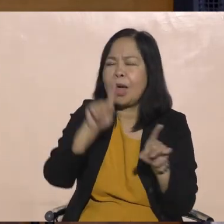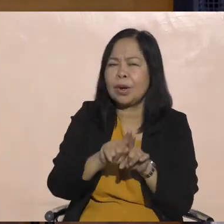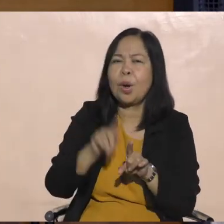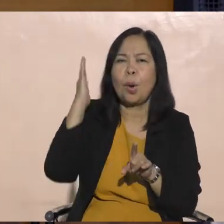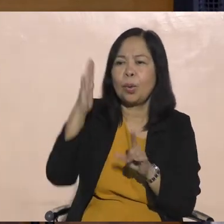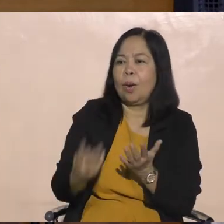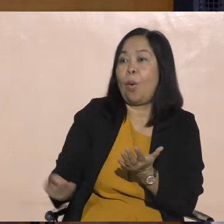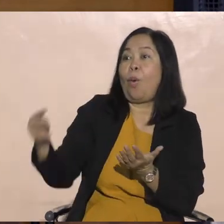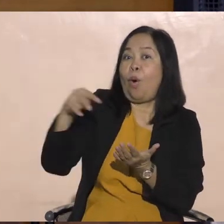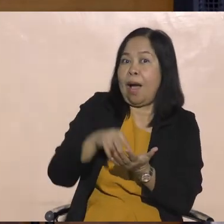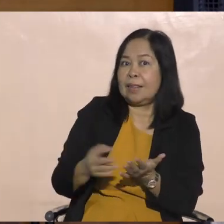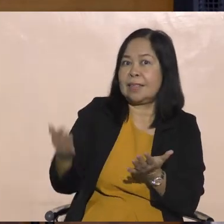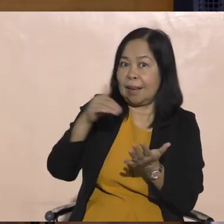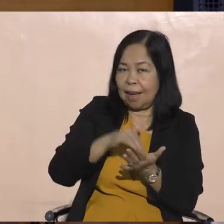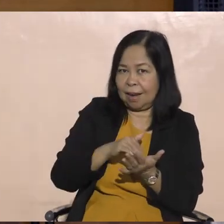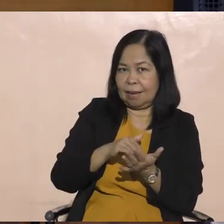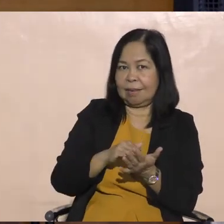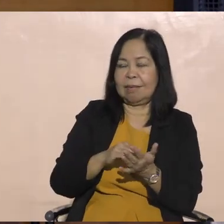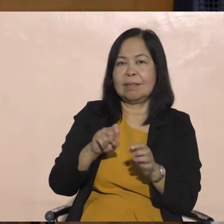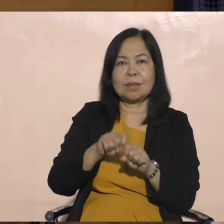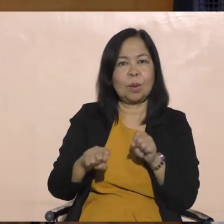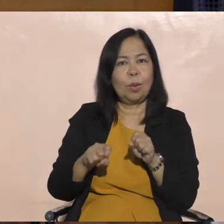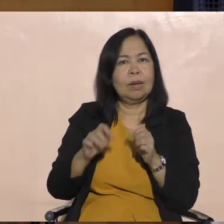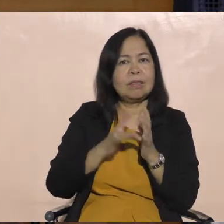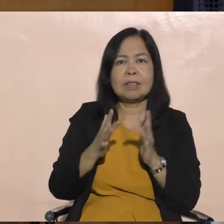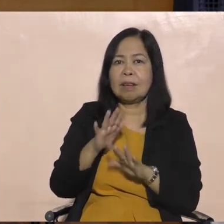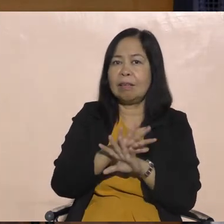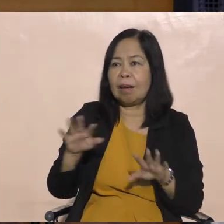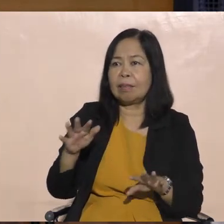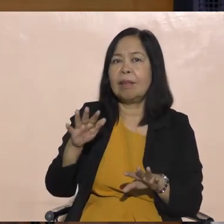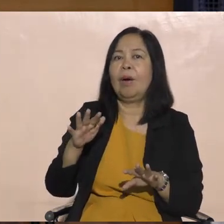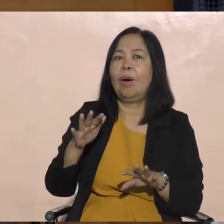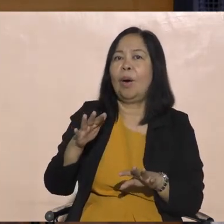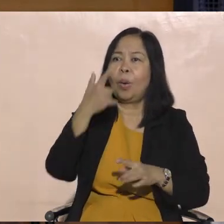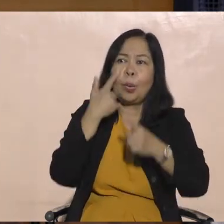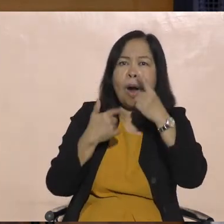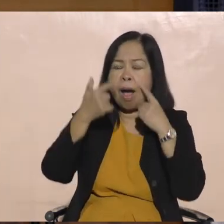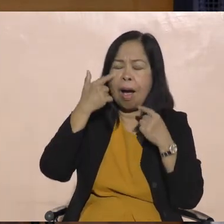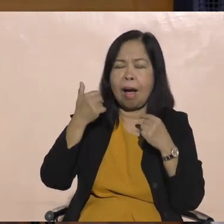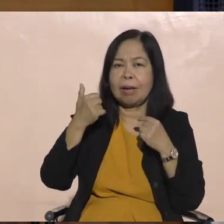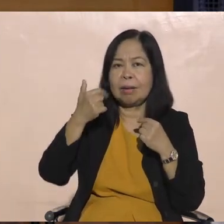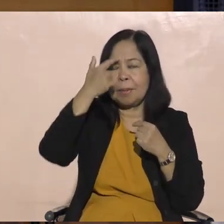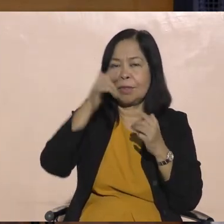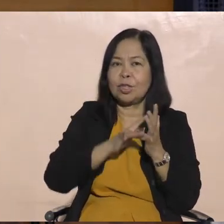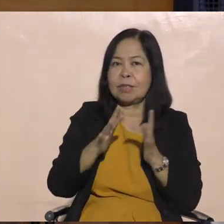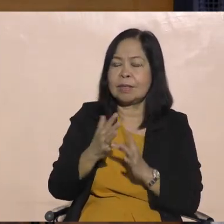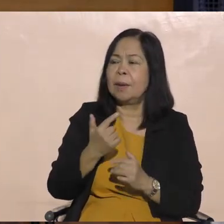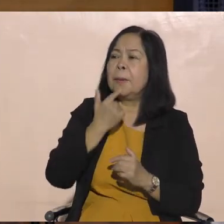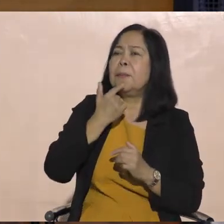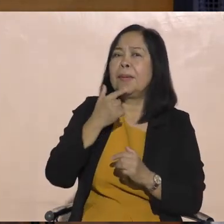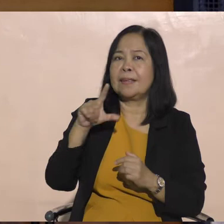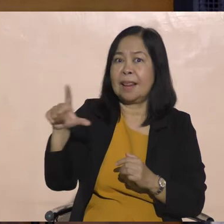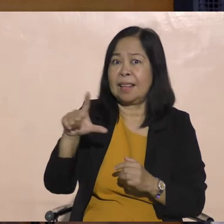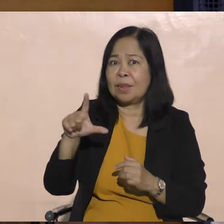So, dili siguro siya nihilak tungkol kinamatay si Lazarus. So, the question is, so what made him weep? So